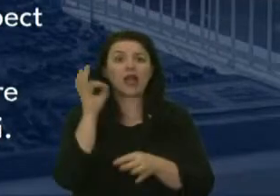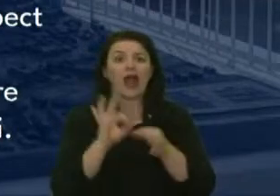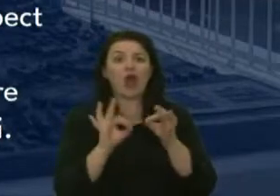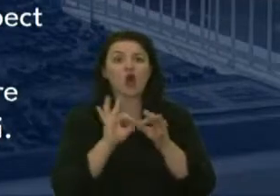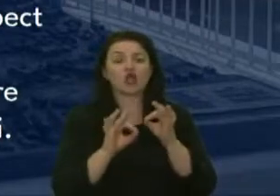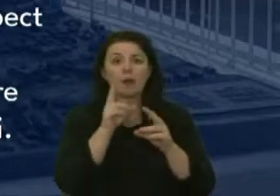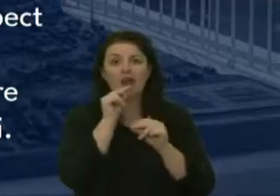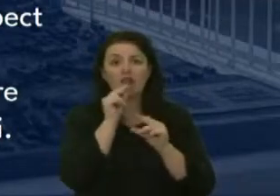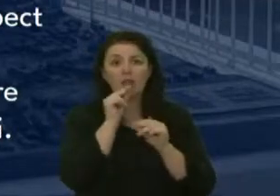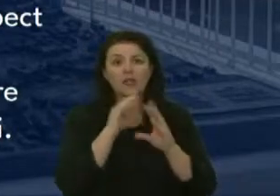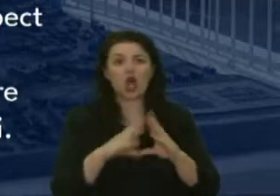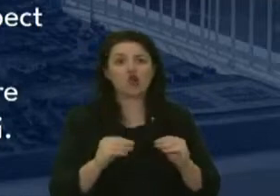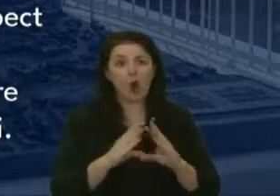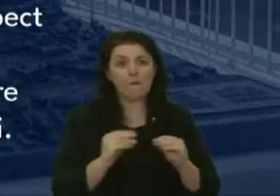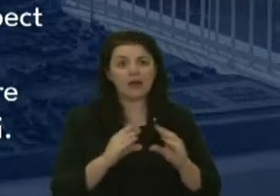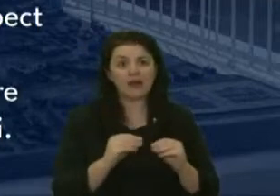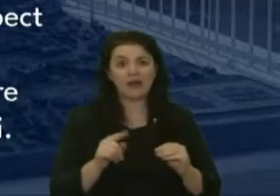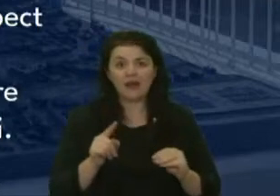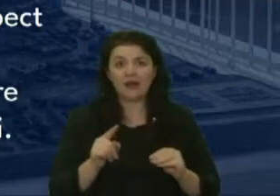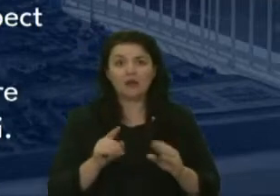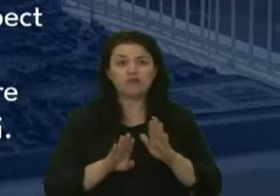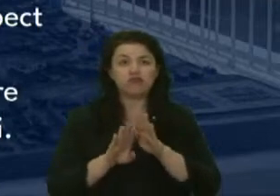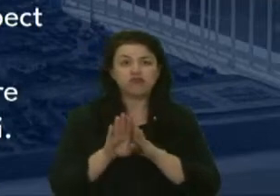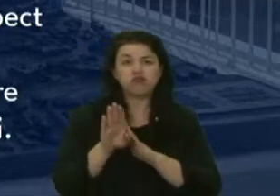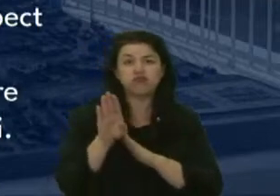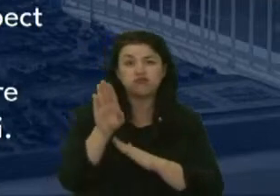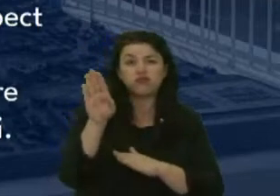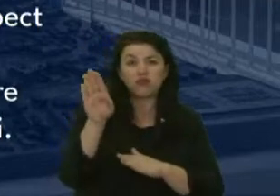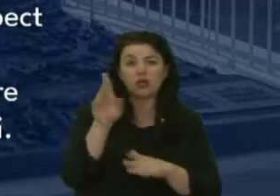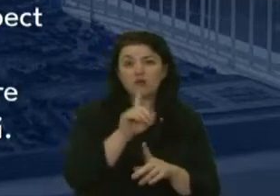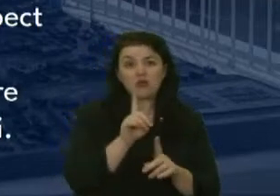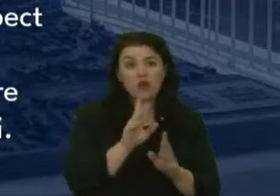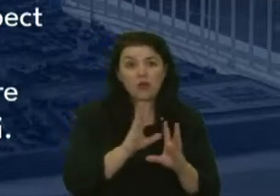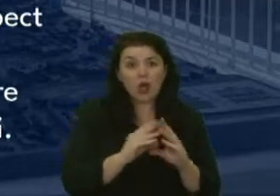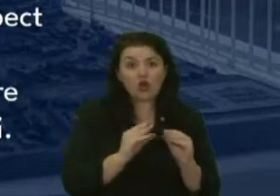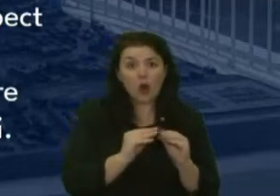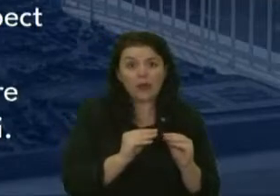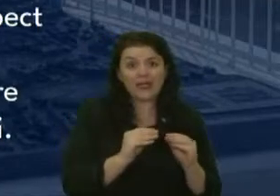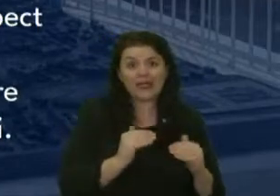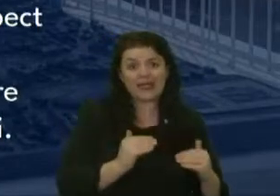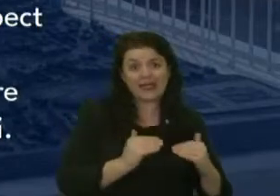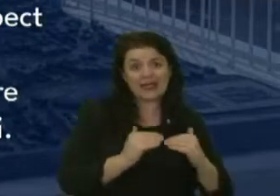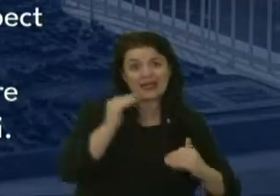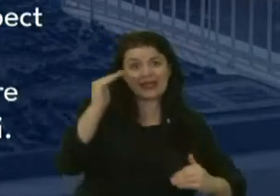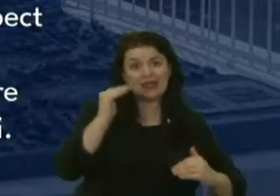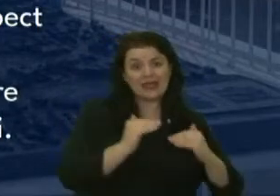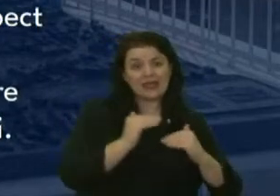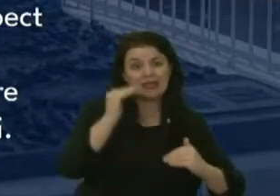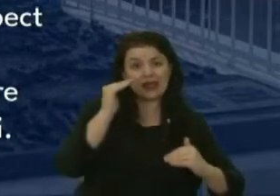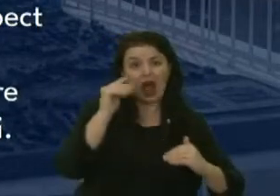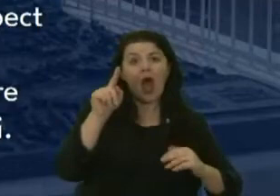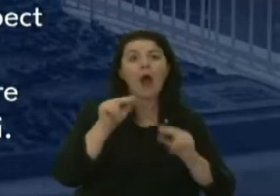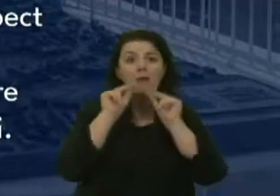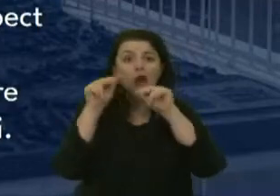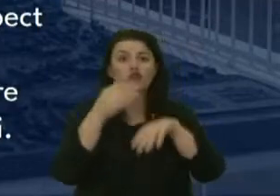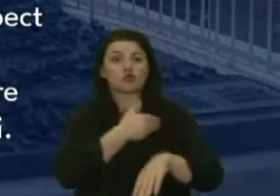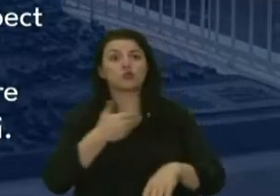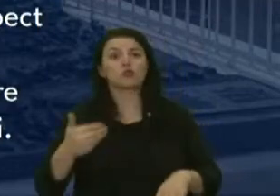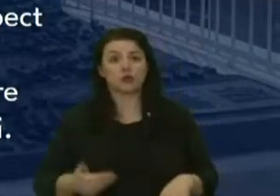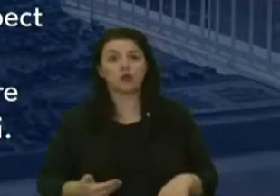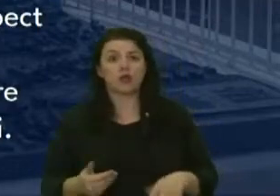în România dar creșterea această economică a orașului nostru E relevantă nu numai pentru România că am venit de pe 5 pe2 primul după capitală ci suntem